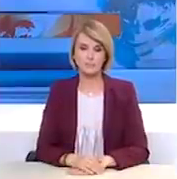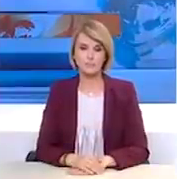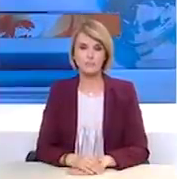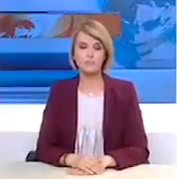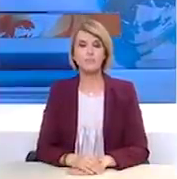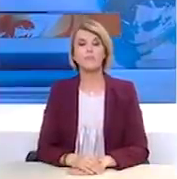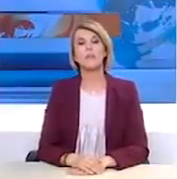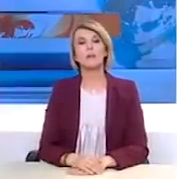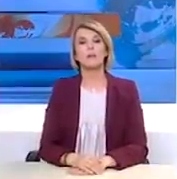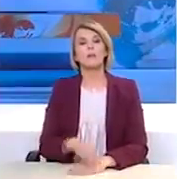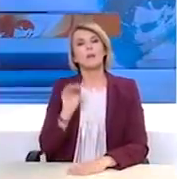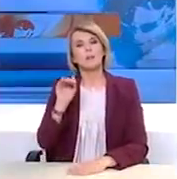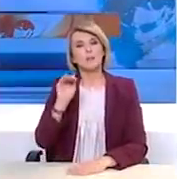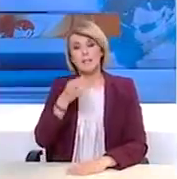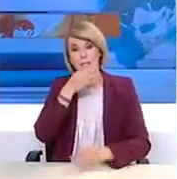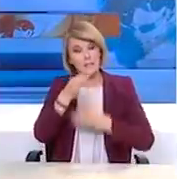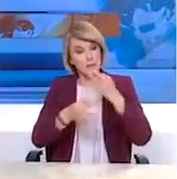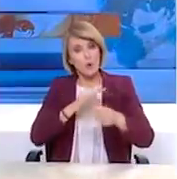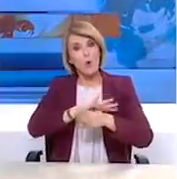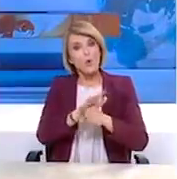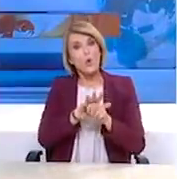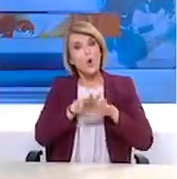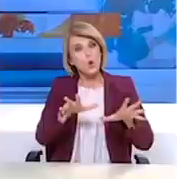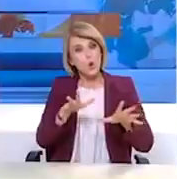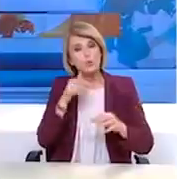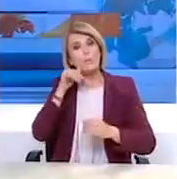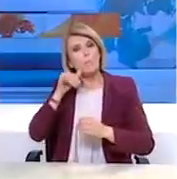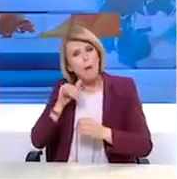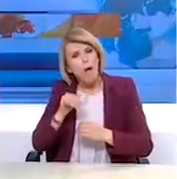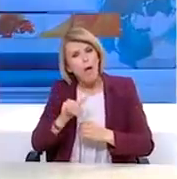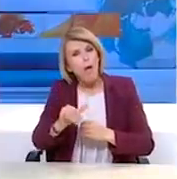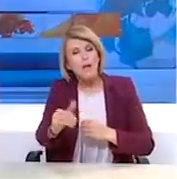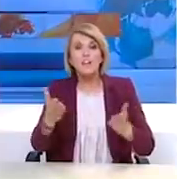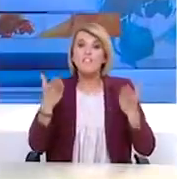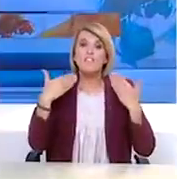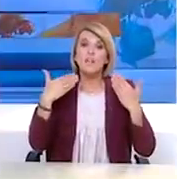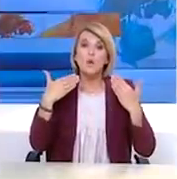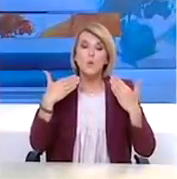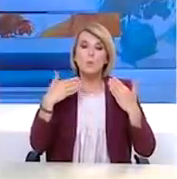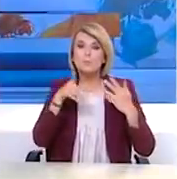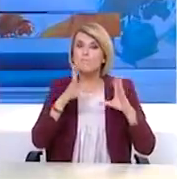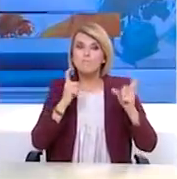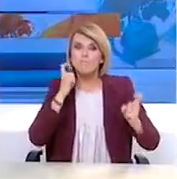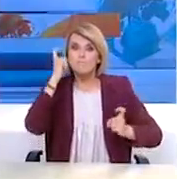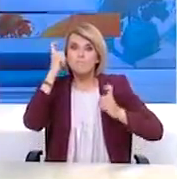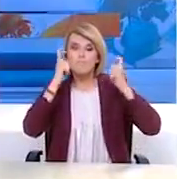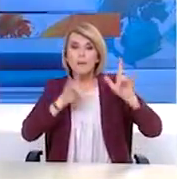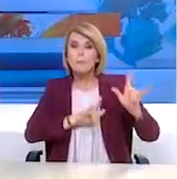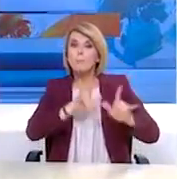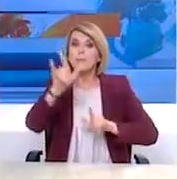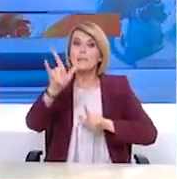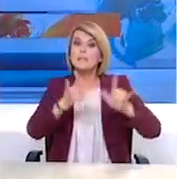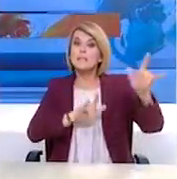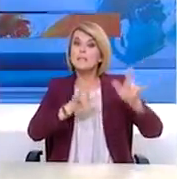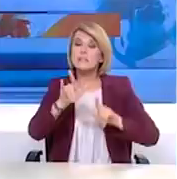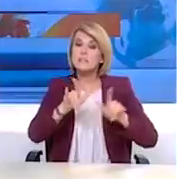πει πολλές φορές ότι ο κορονοϊός μπορεί να μας απασχολήσει το επόμενο φθινόπωρο. Τι σκοπεύετε να κάνετε με τις πτήσεις, γιατί το δικό μας καλοκαίρι είναι χειμώνα